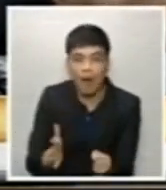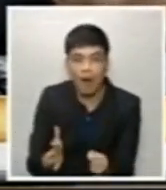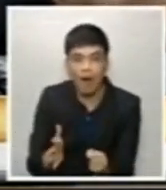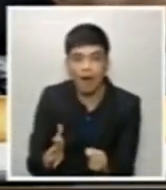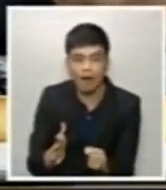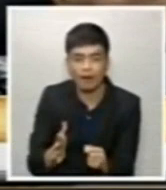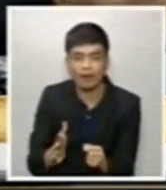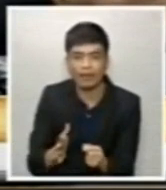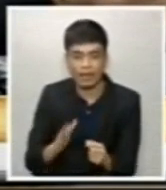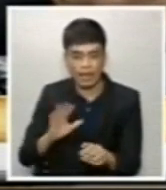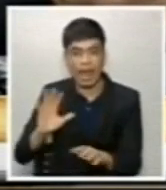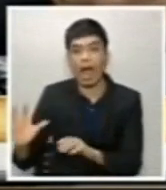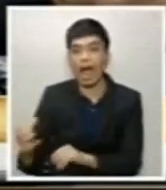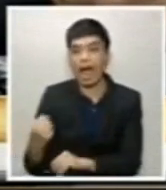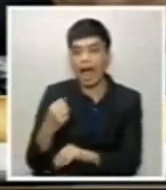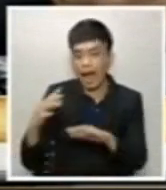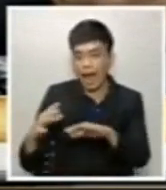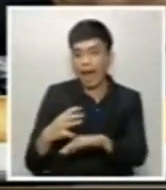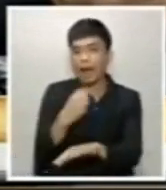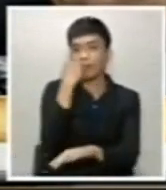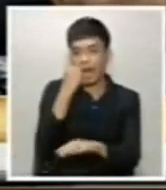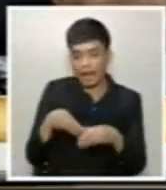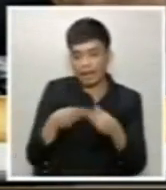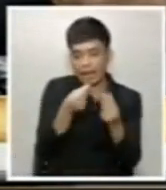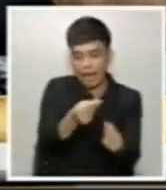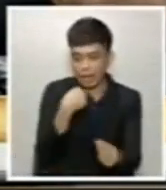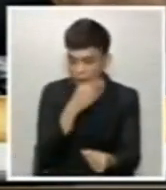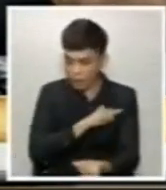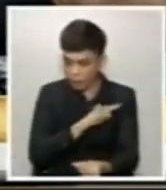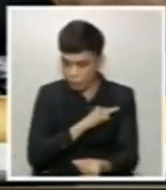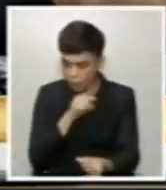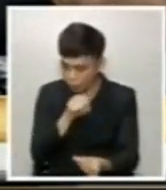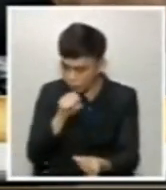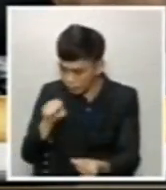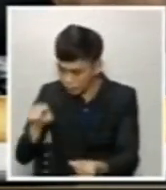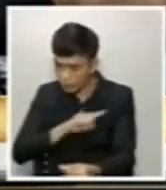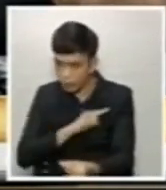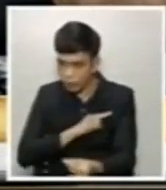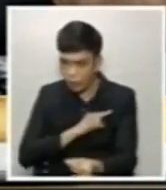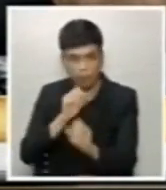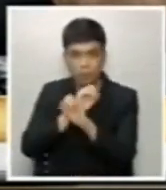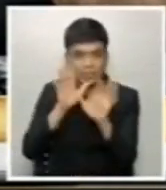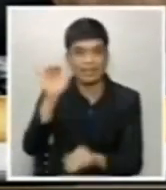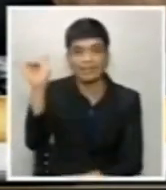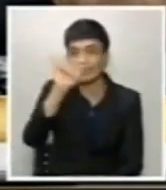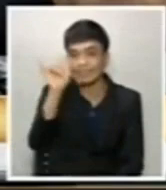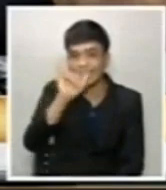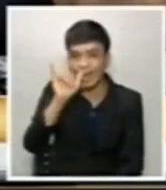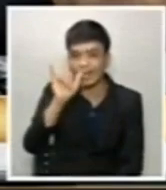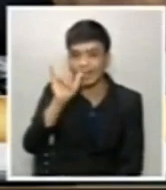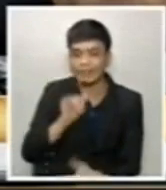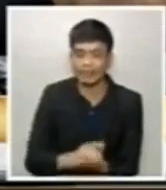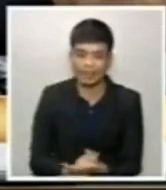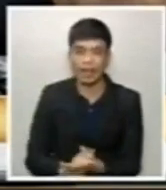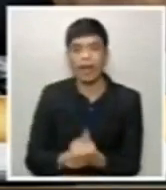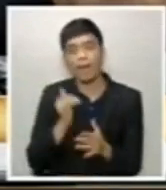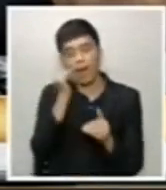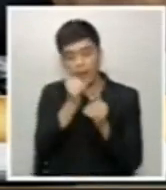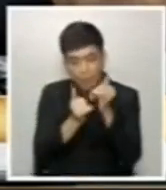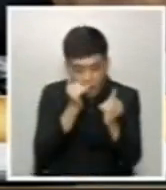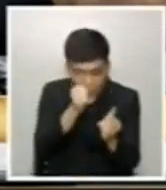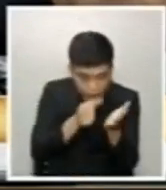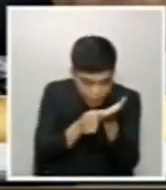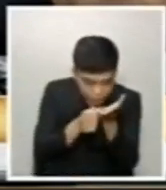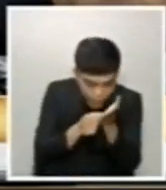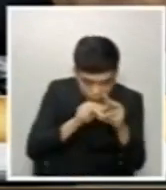หรือการมอบอำนาจกันอย่างชัดเจนการติดตามดูแลของกรมชลประทานก็ดีการเข้าไปบำรุงรักษ